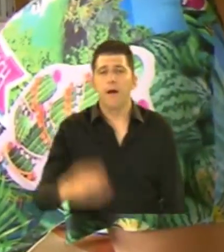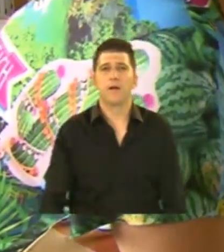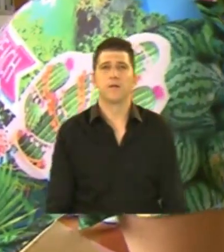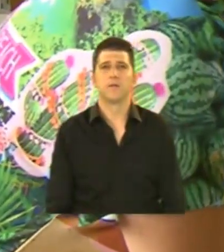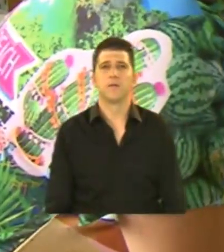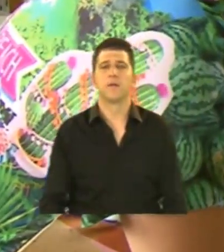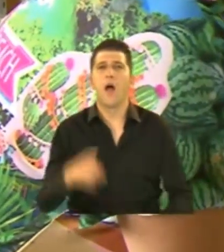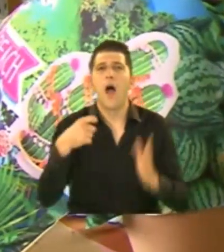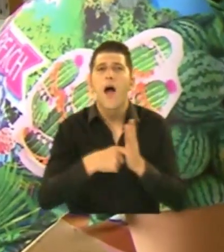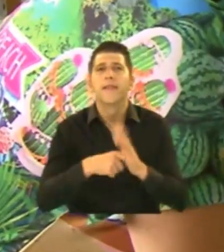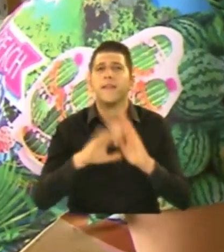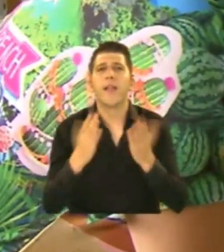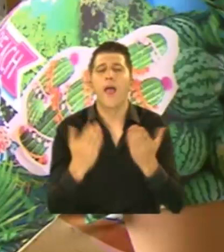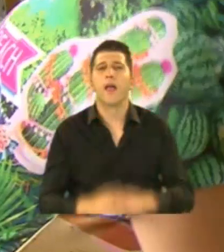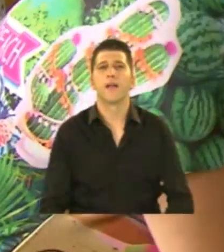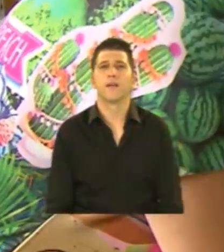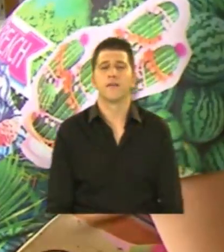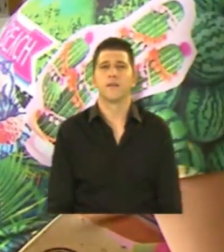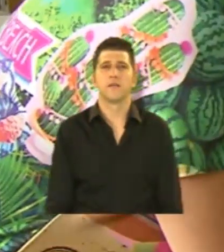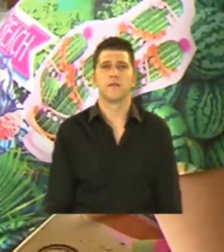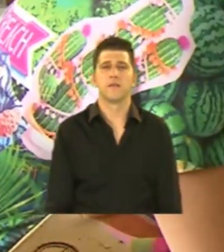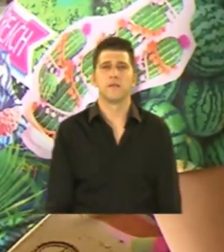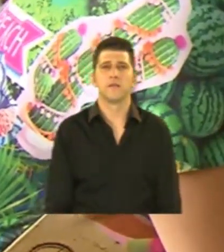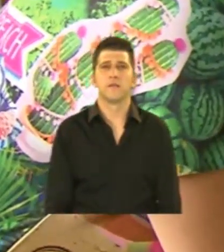Merhaba. Adın ne?